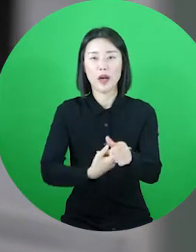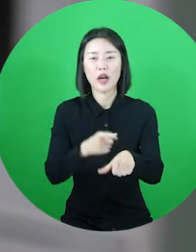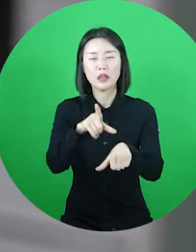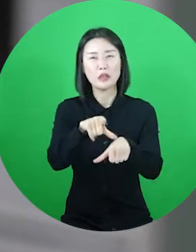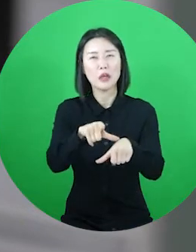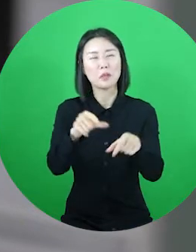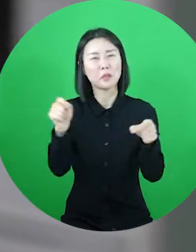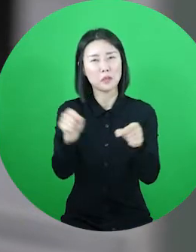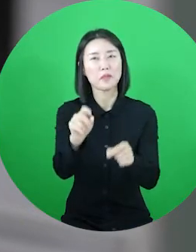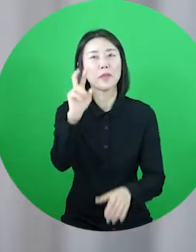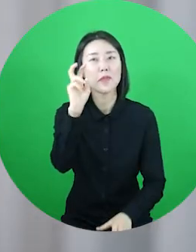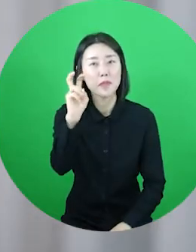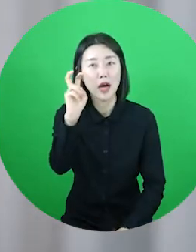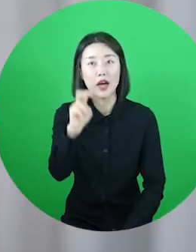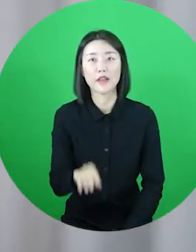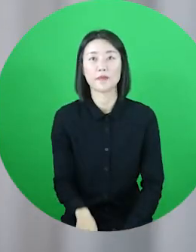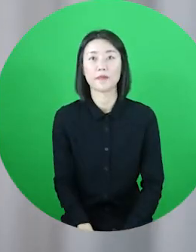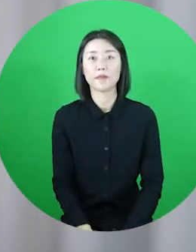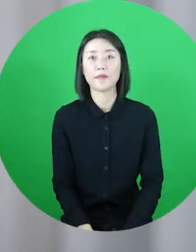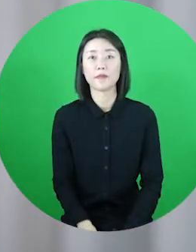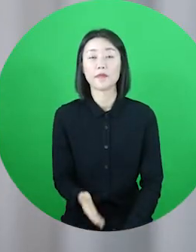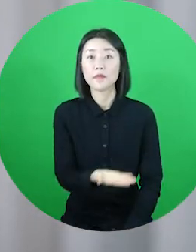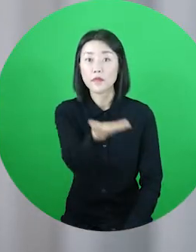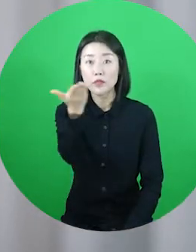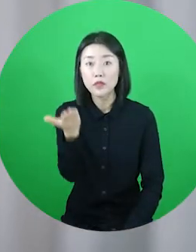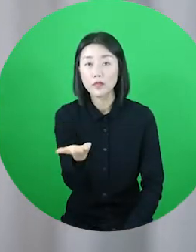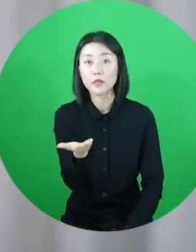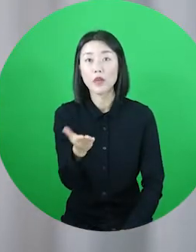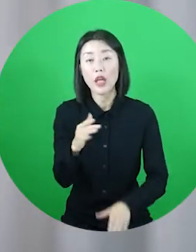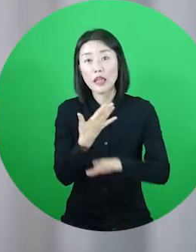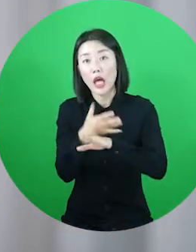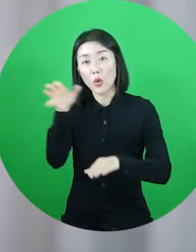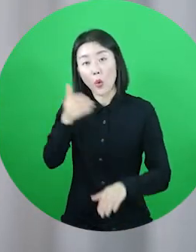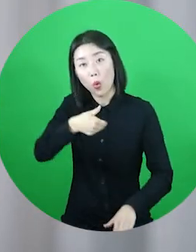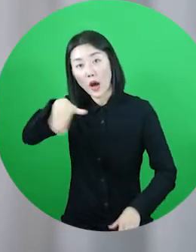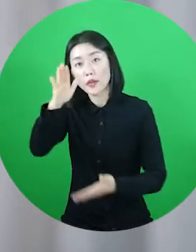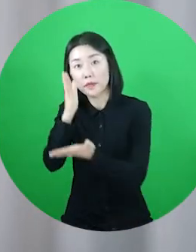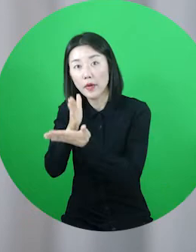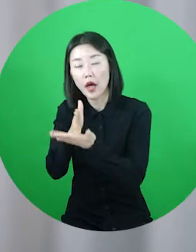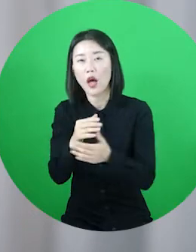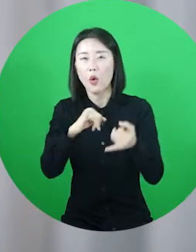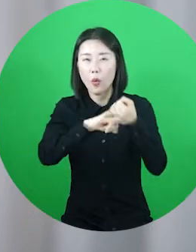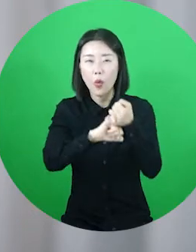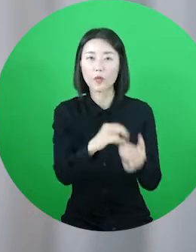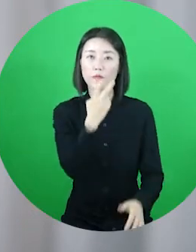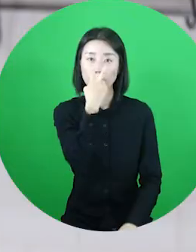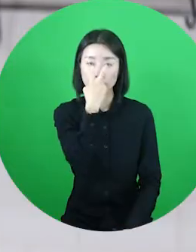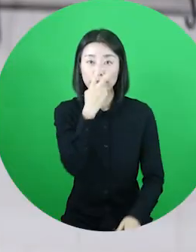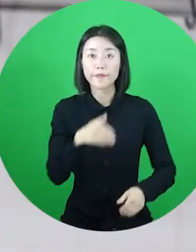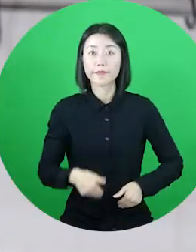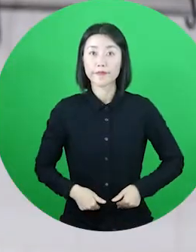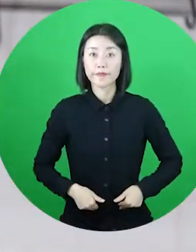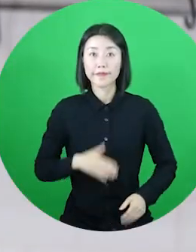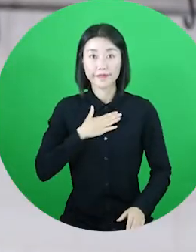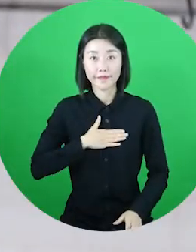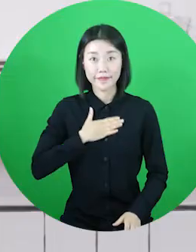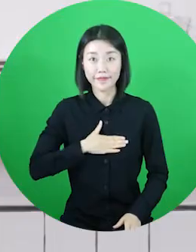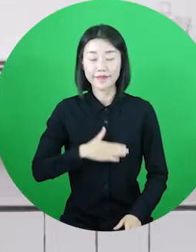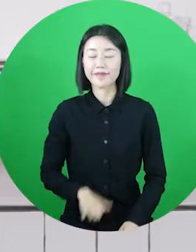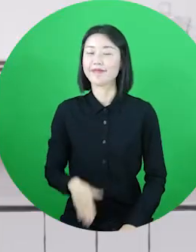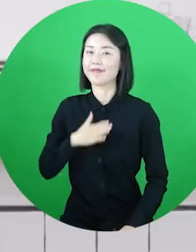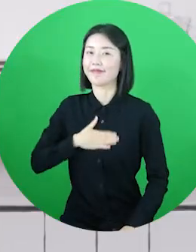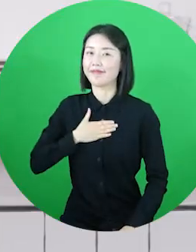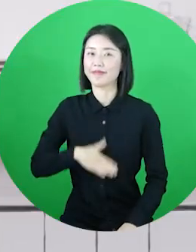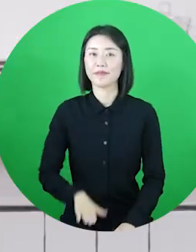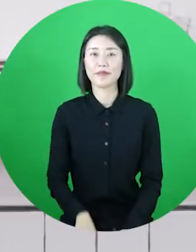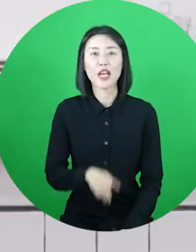걸리지는 않을 거예요. 영상을 보는 친구들도 다른 데 가지 말고 앞에서 기다려주세요. 네.